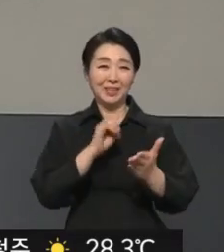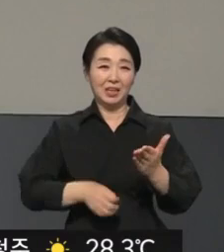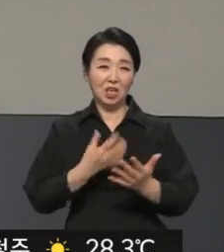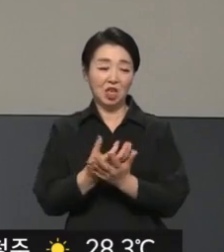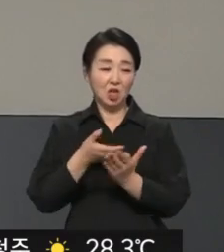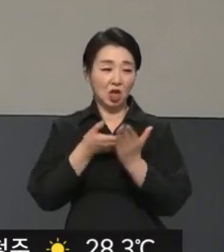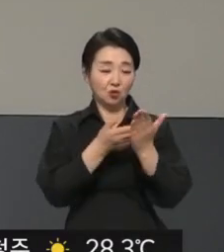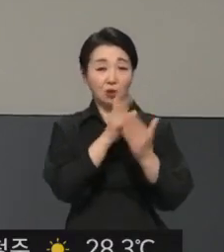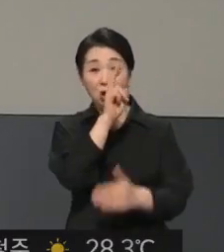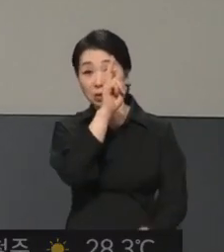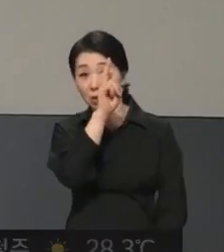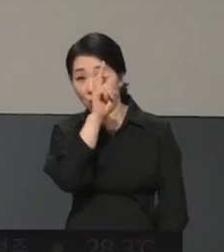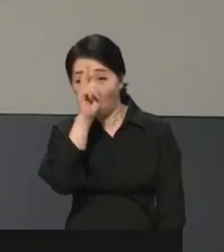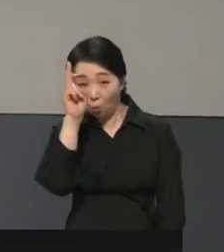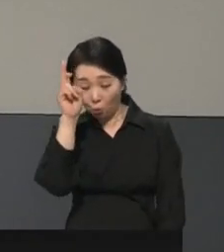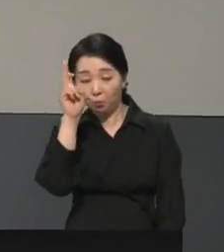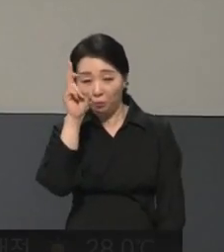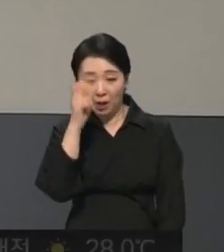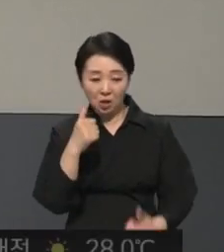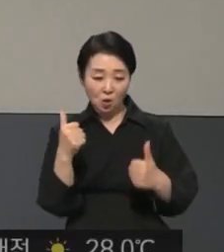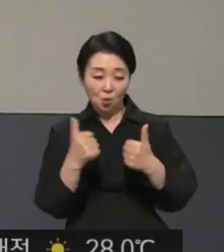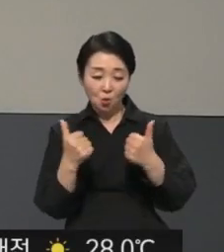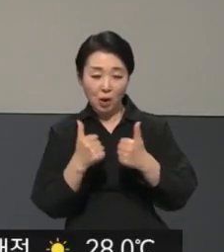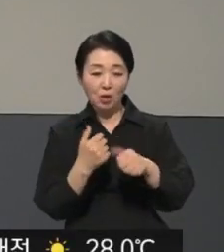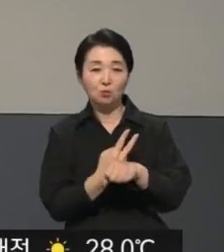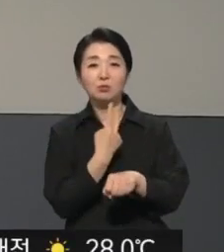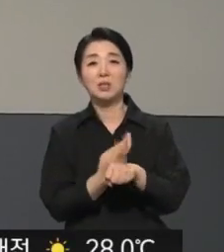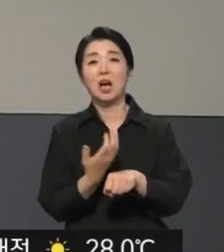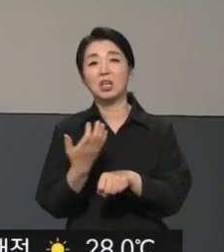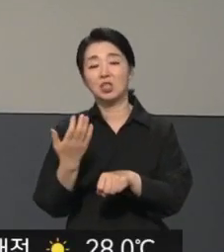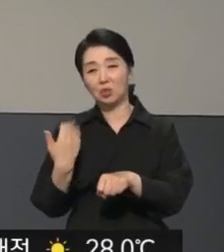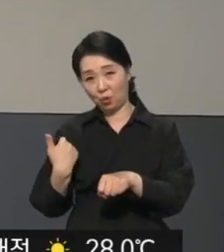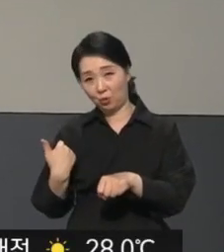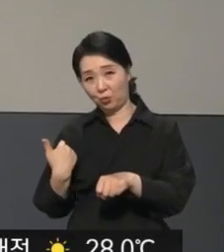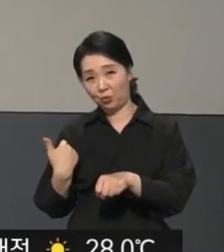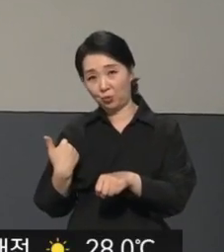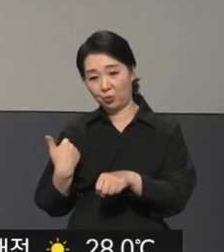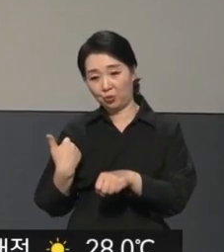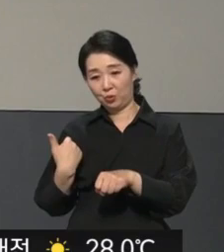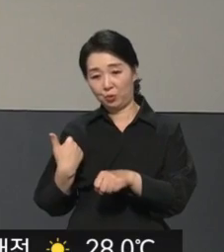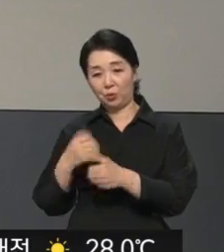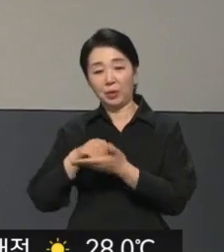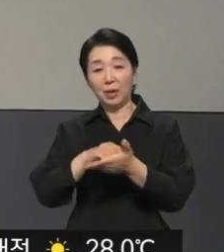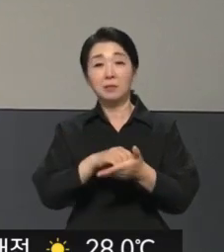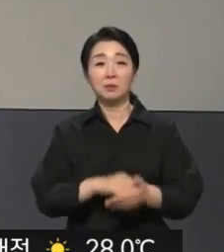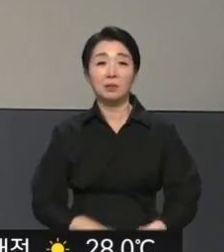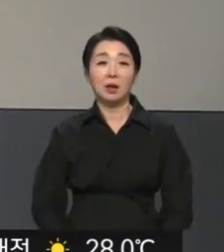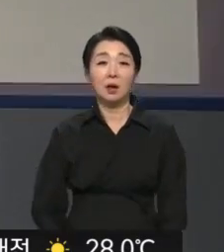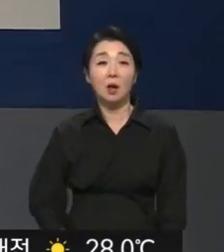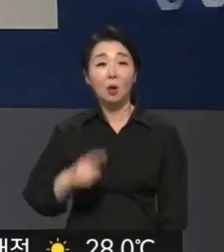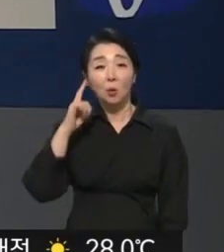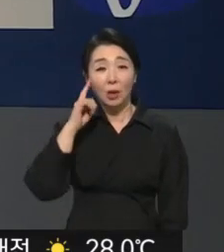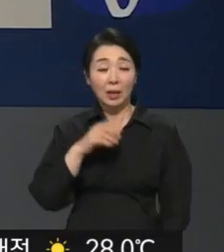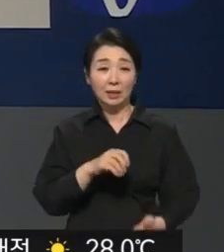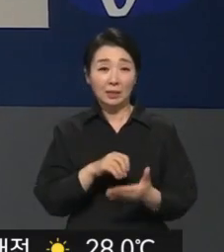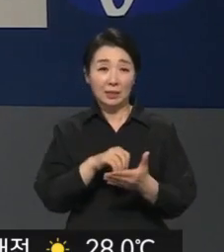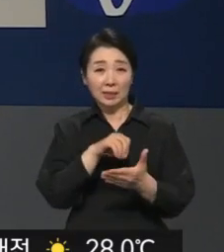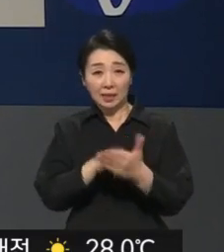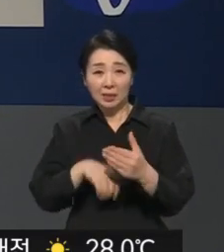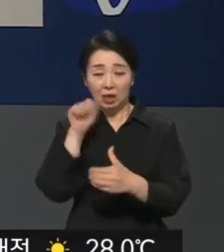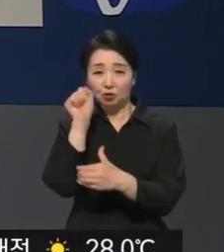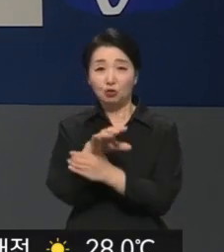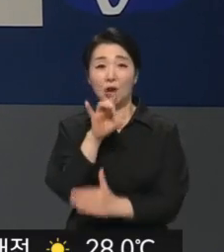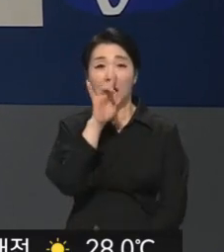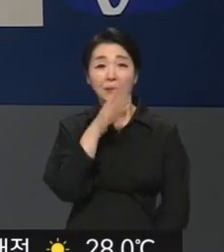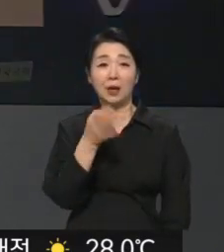어제 오후 쇄신 의원총회를 약 2시간 앞두고서였는데요. 탈당 수락은 안 된다 이런 일각의 주장이